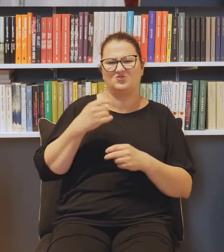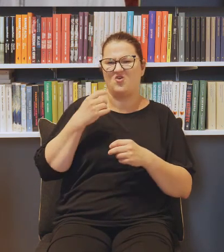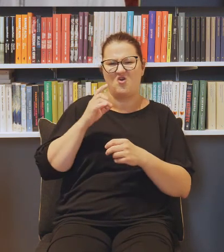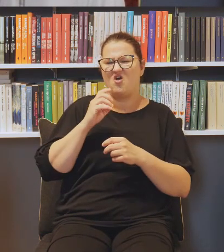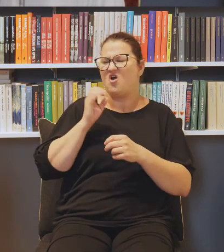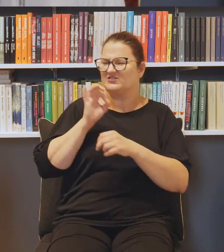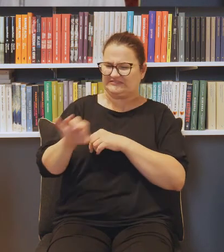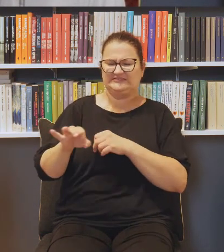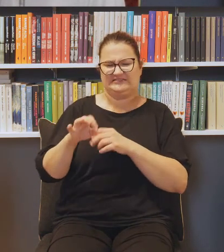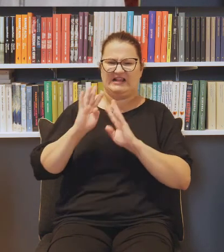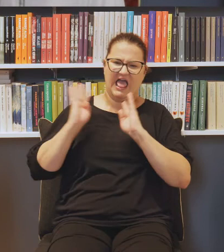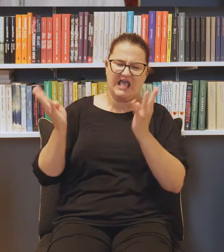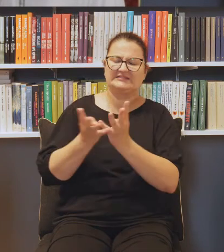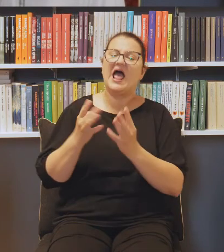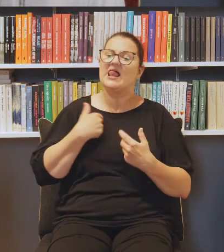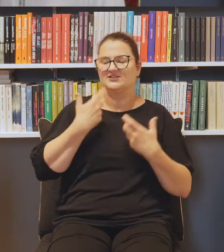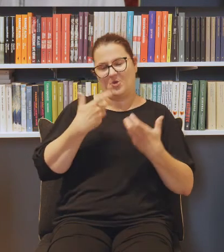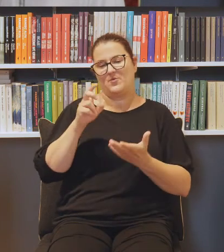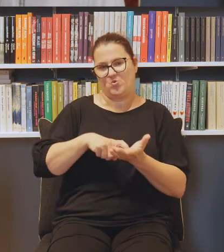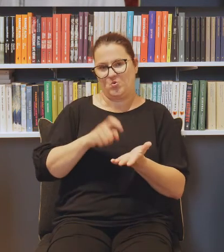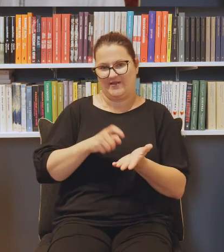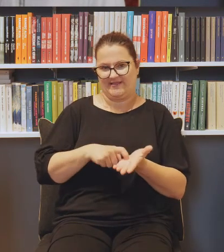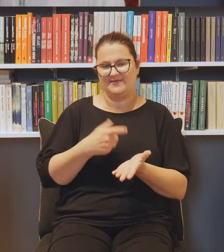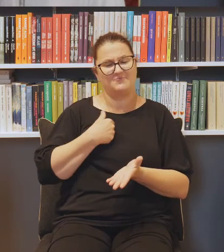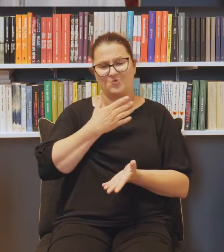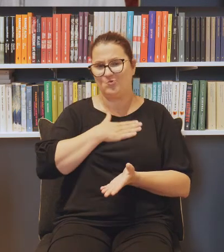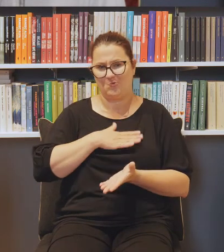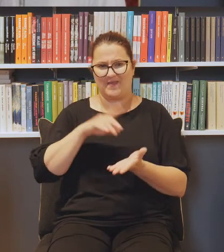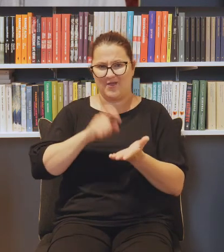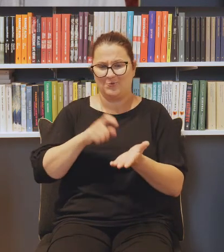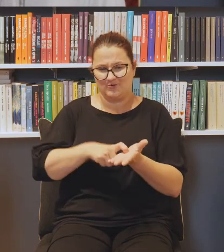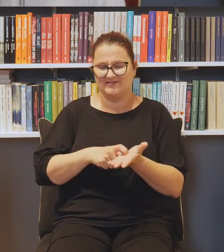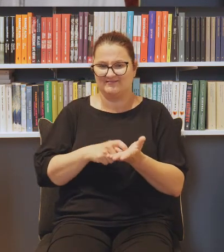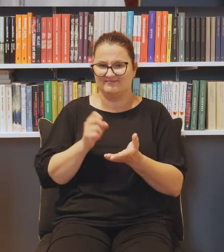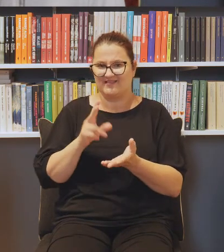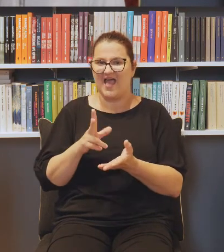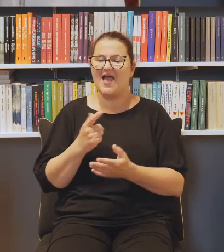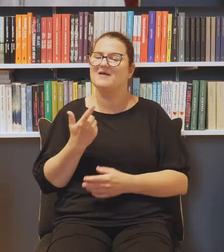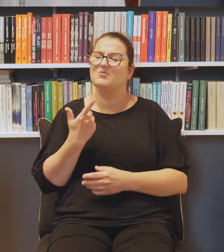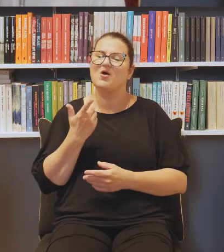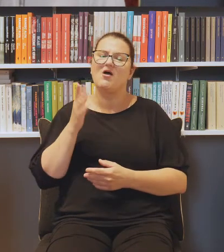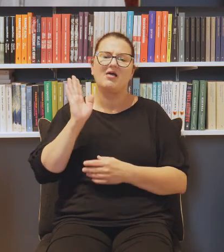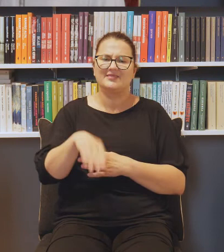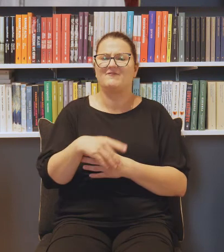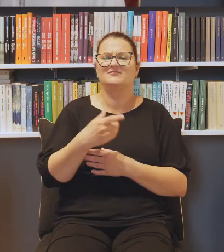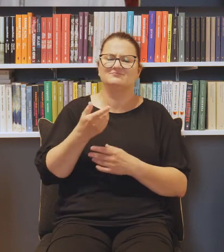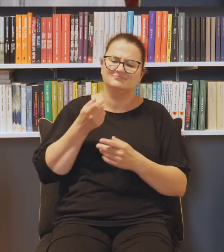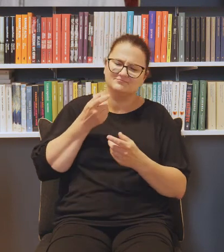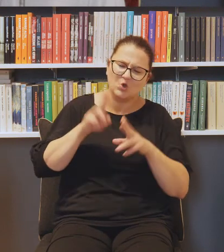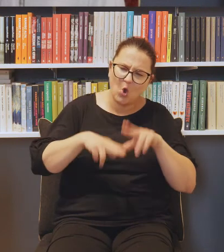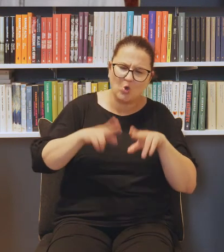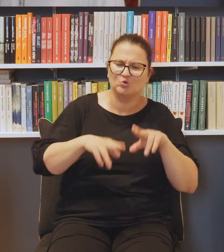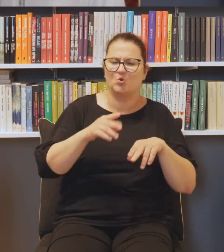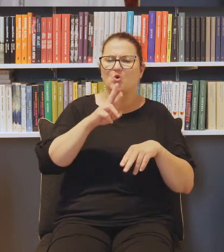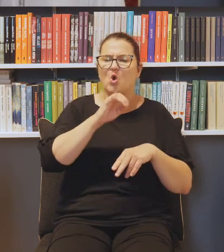klatkach. Ale chciałbym mieć kurę. Ja w ogóle bardzo lubię kurę. Nie na, niekoniecznie nawet na rosół, tylko tak,